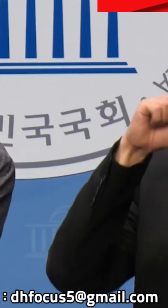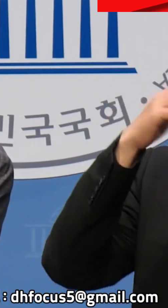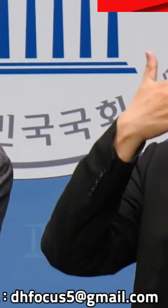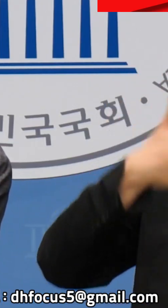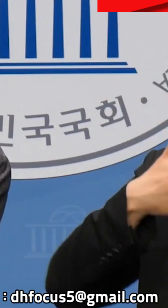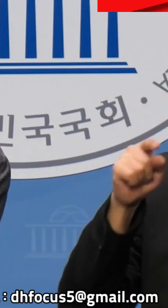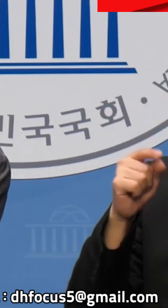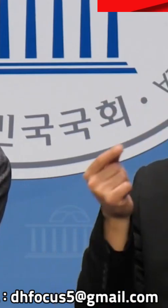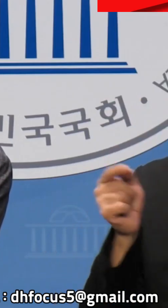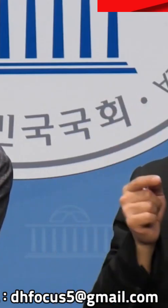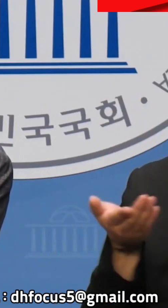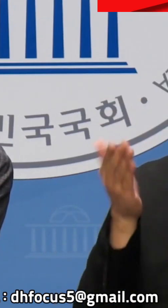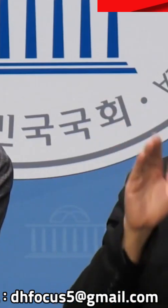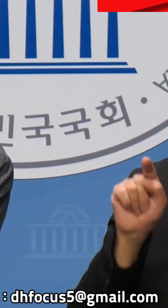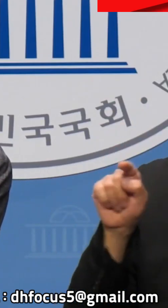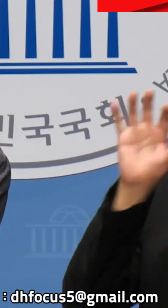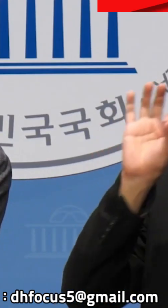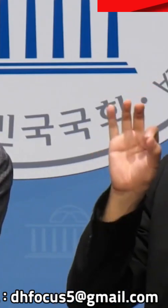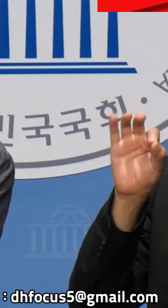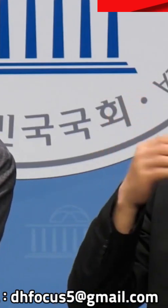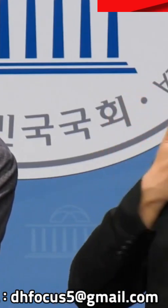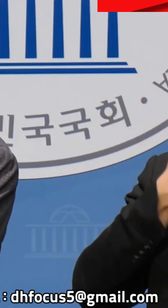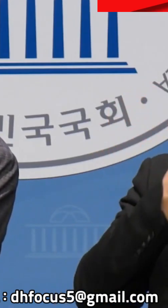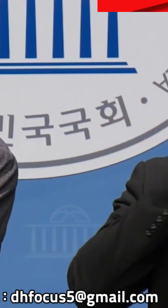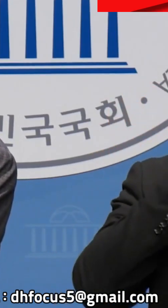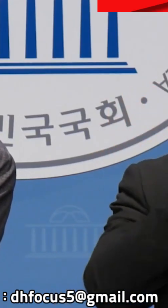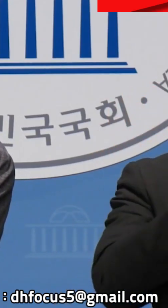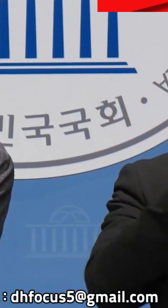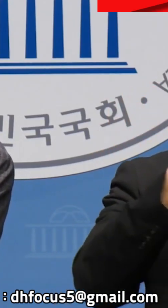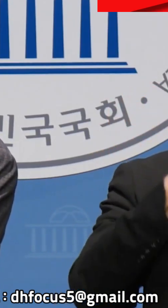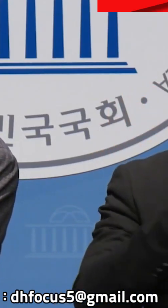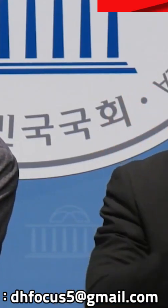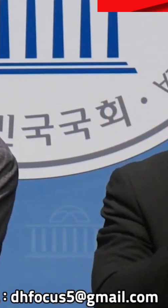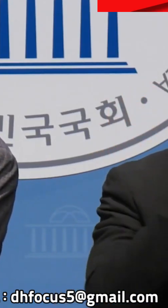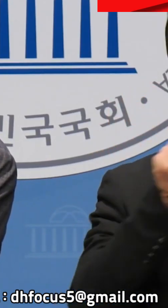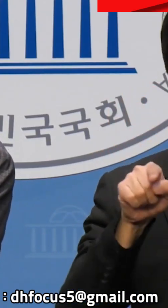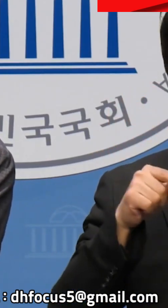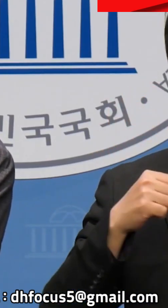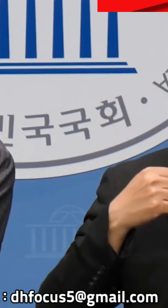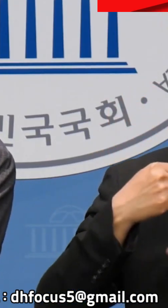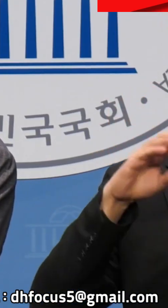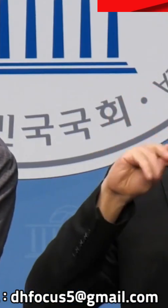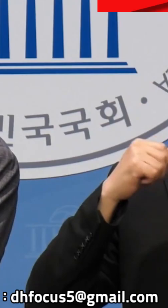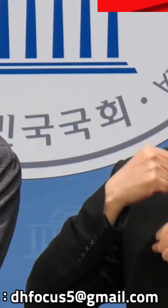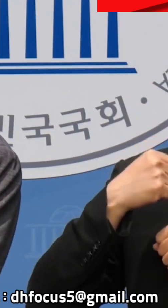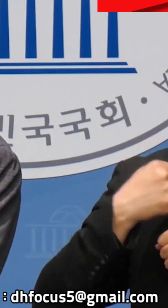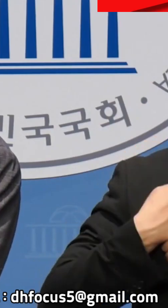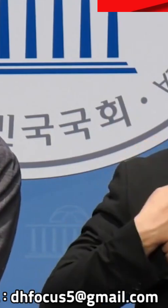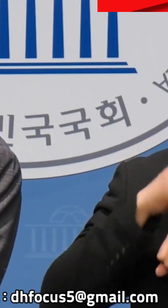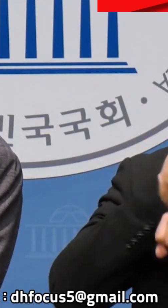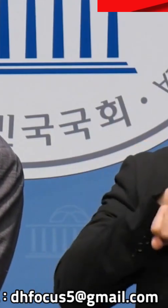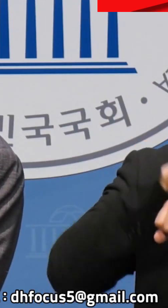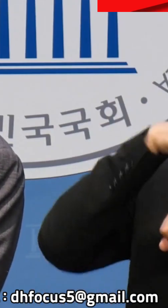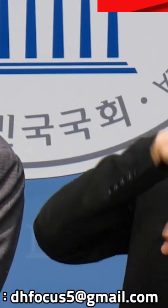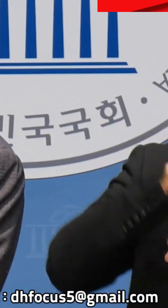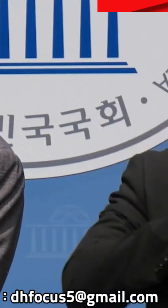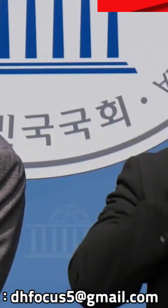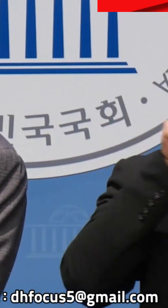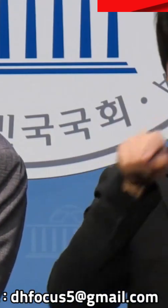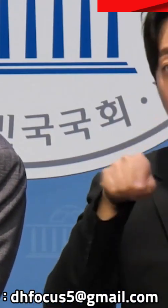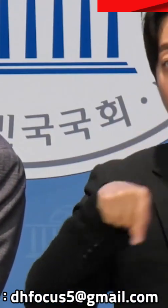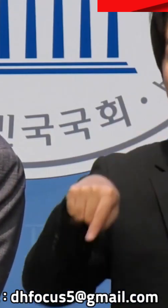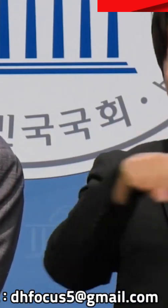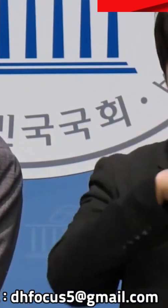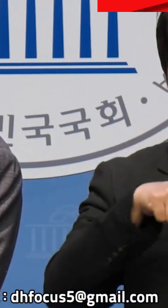작습니다만 이제 여기가 대통령실이고 이게 그 육군 서울사무소, 고바 물타리를 얘기한 겁니다. 그러니까 멀리서 찍은